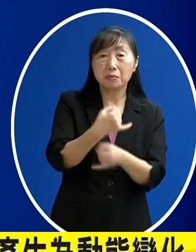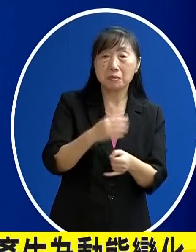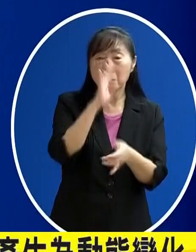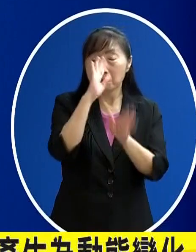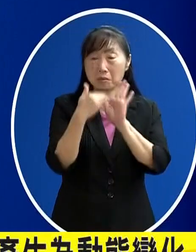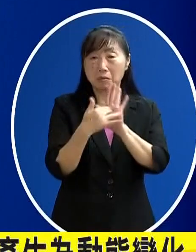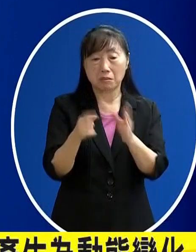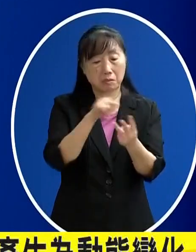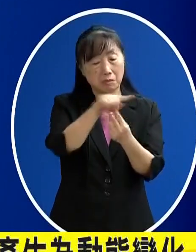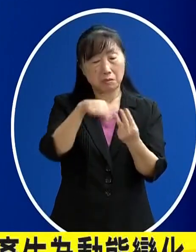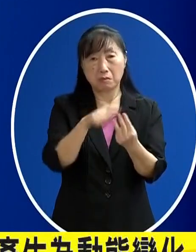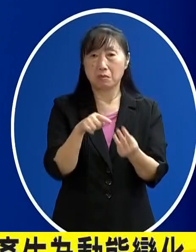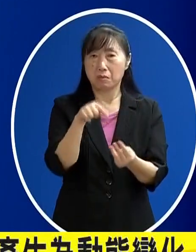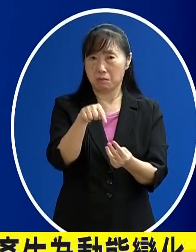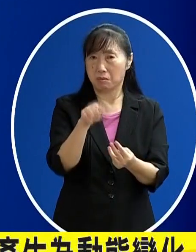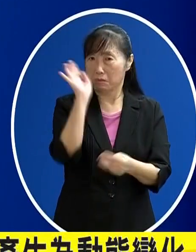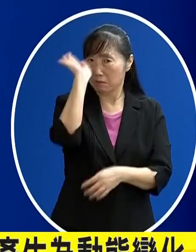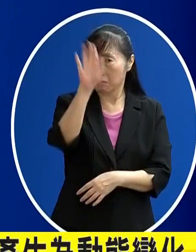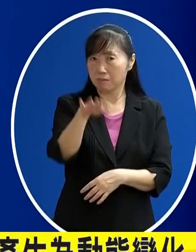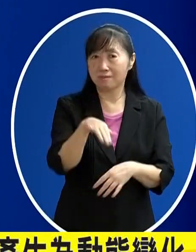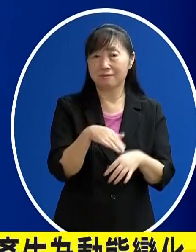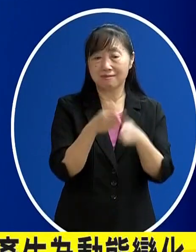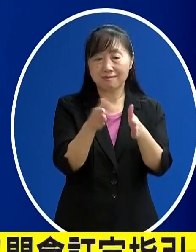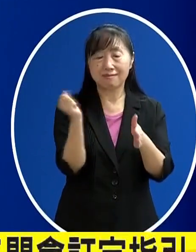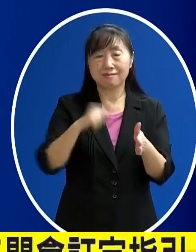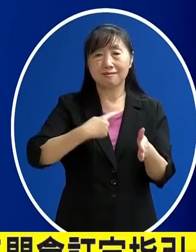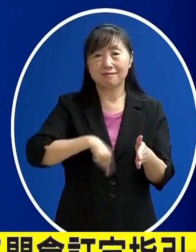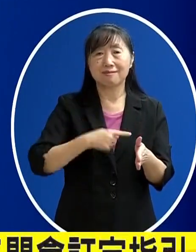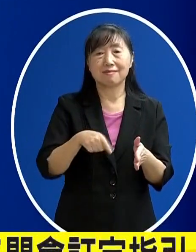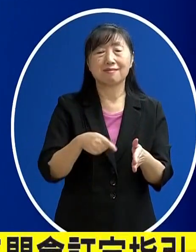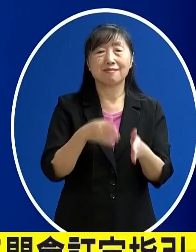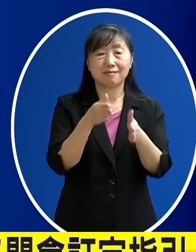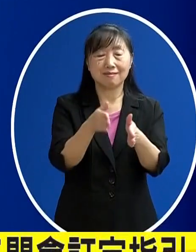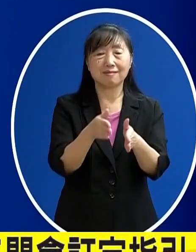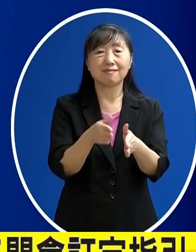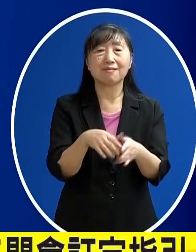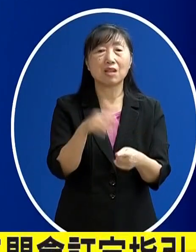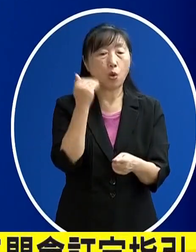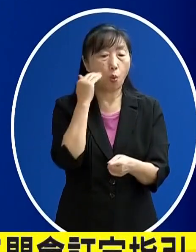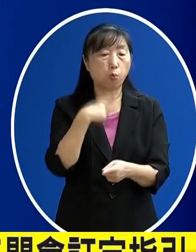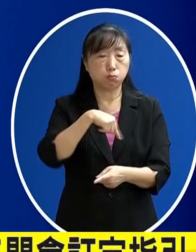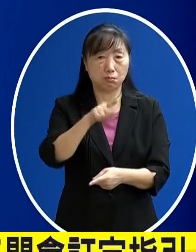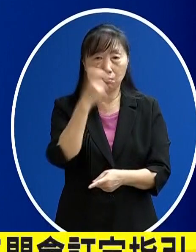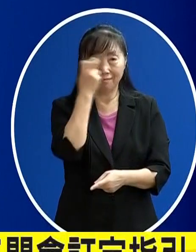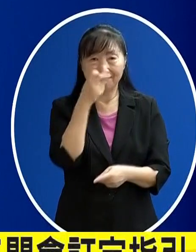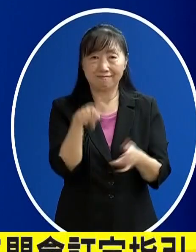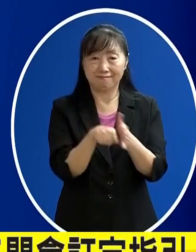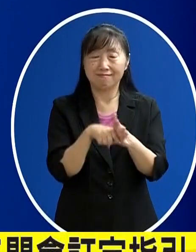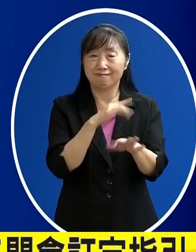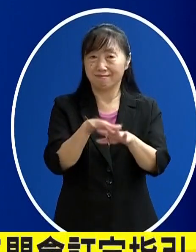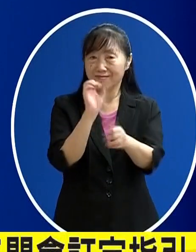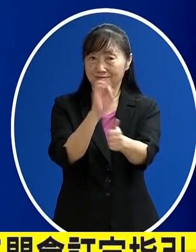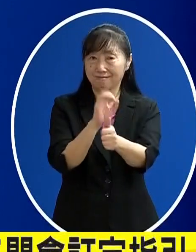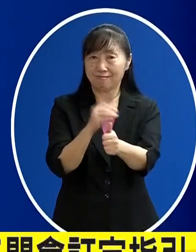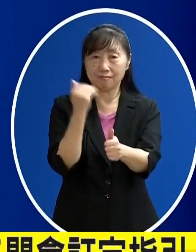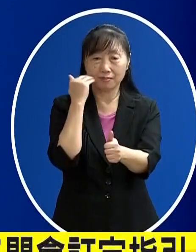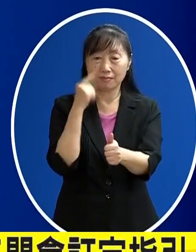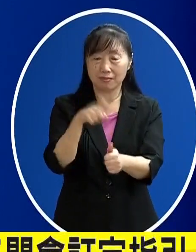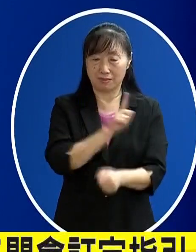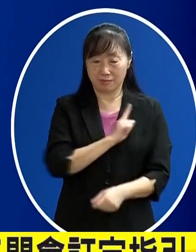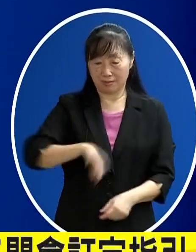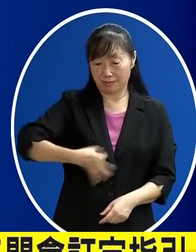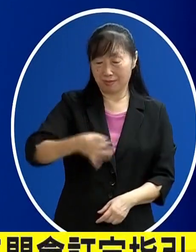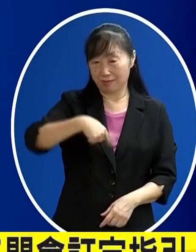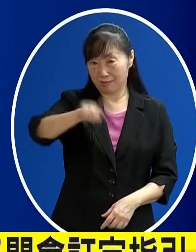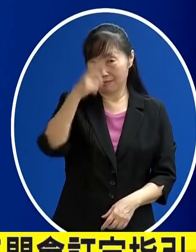个部分我想未来我们朝着开放这个抗体检验的方向在应用的时候呢，我们会要求就是说执行这个自费检